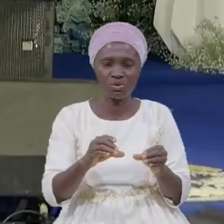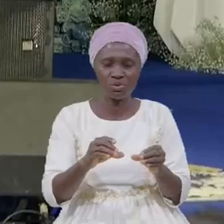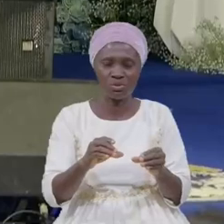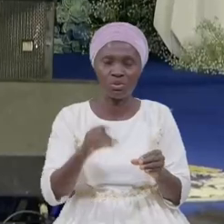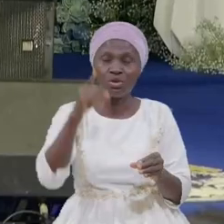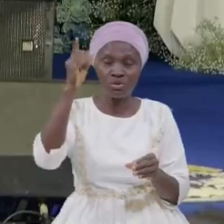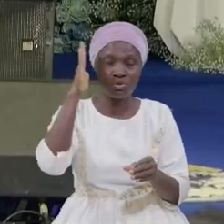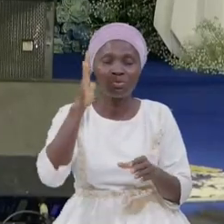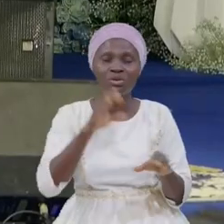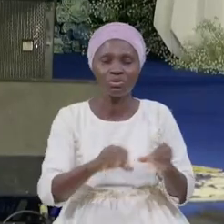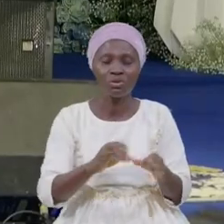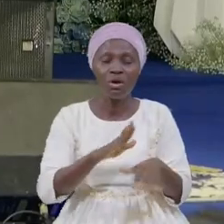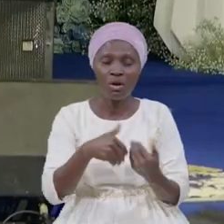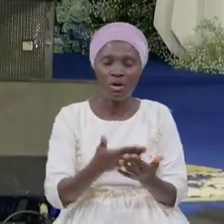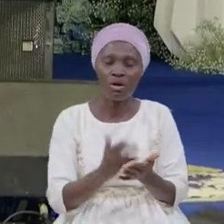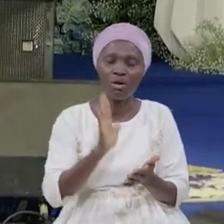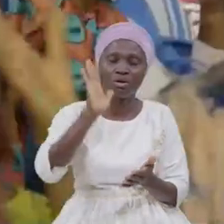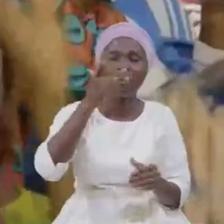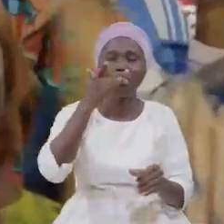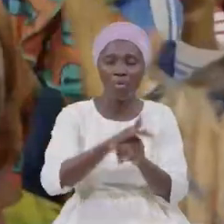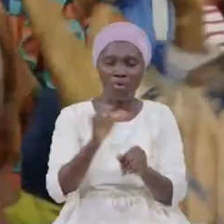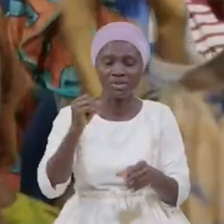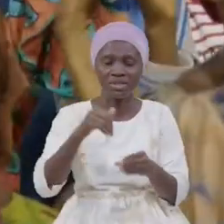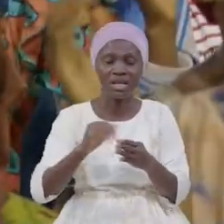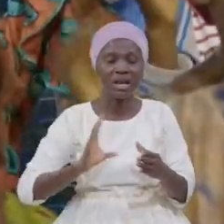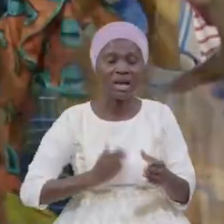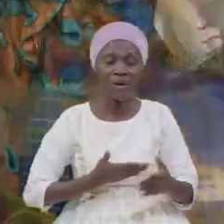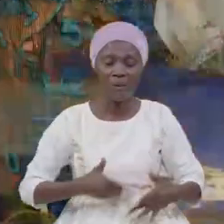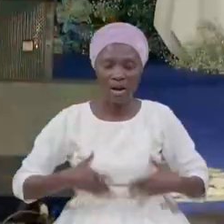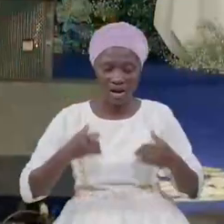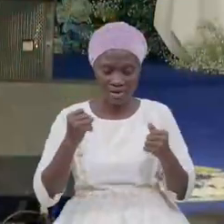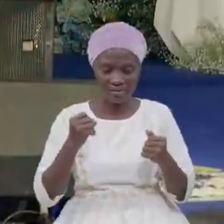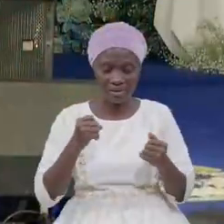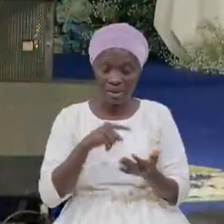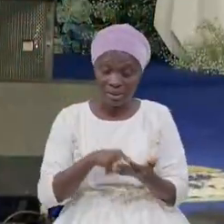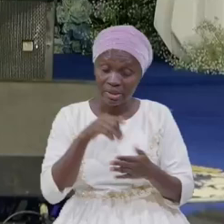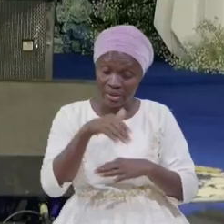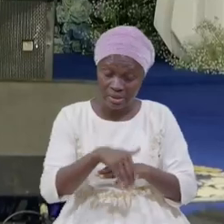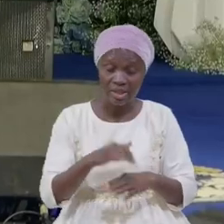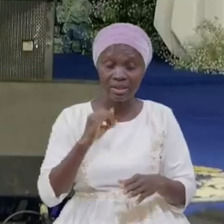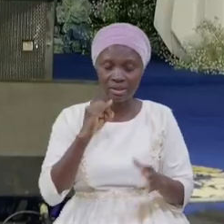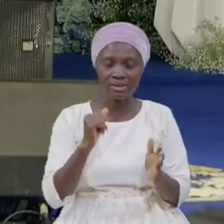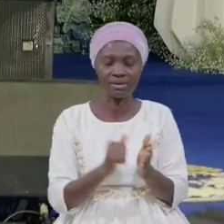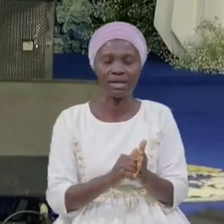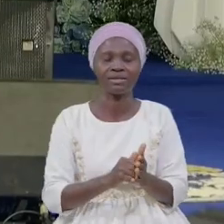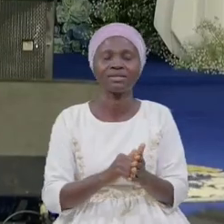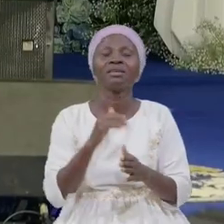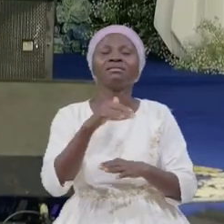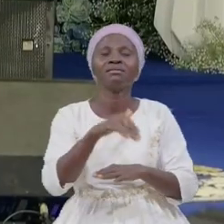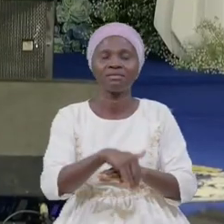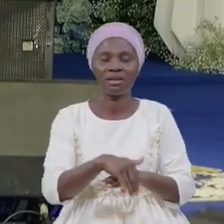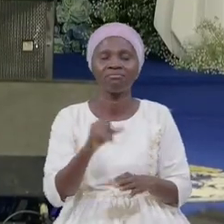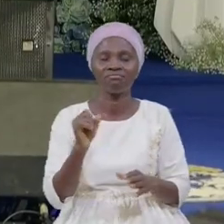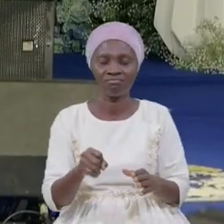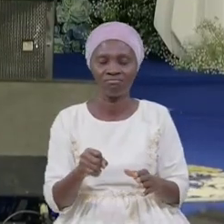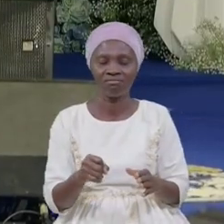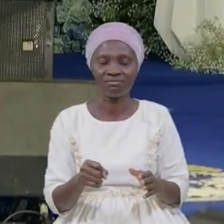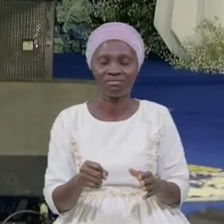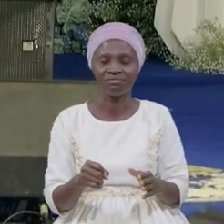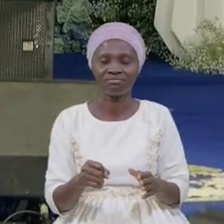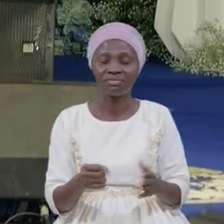accompliras toutes tes promesses dans nos vies. Ce soir, c'est cette soirée. Ici